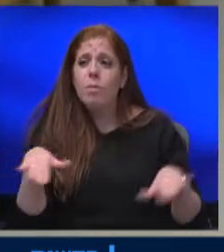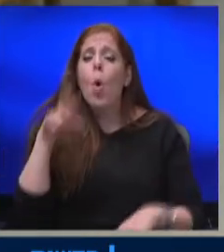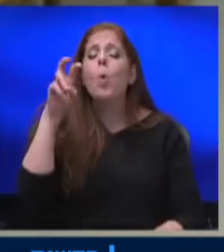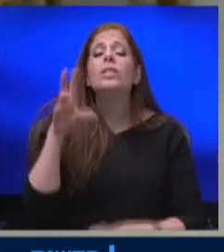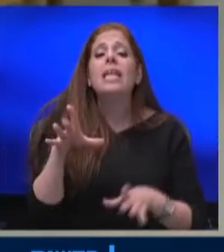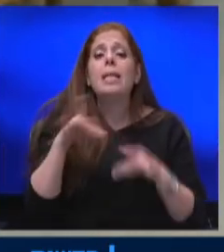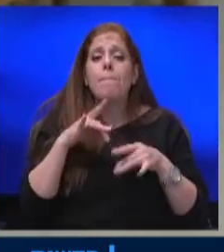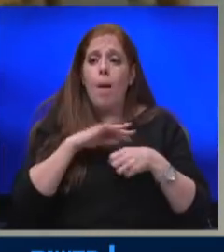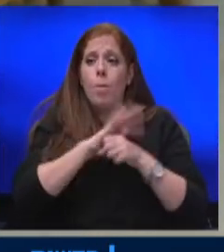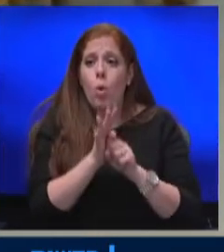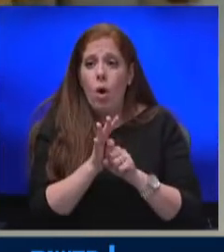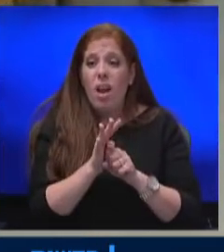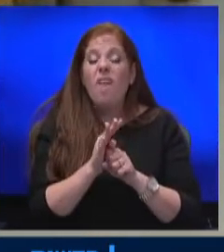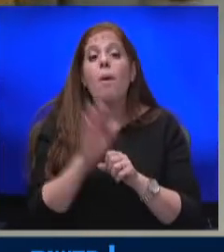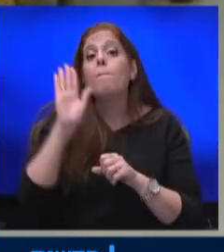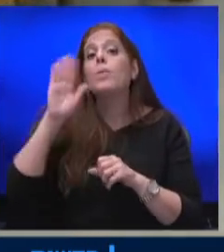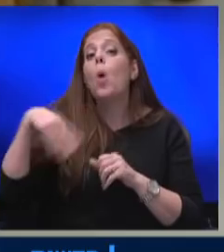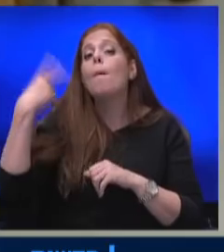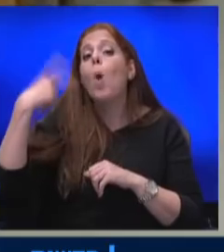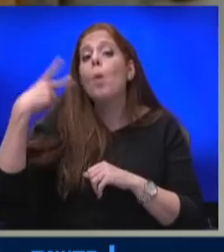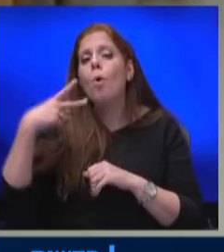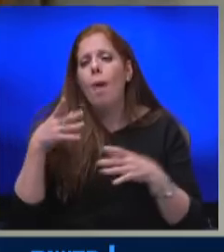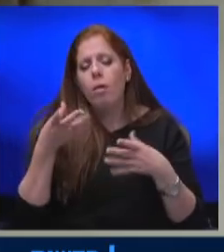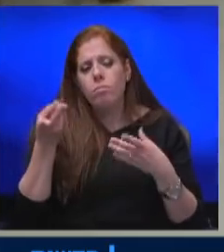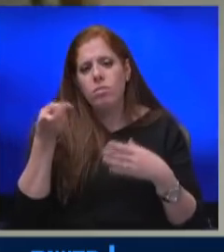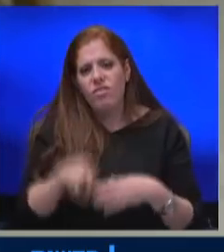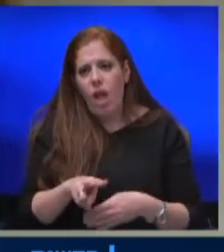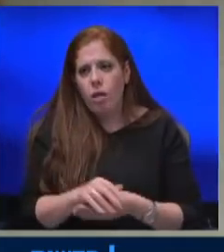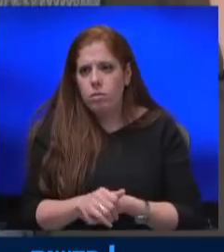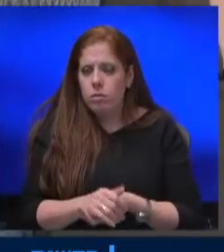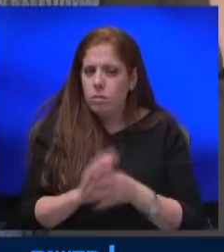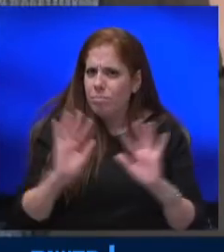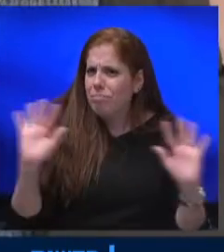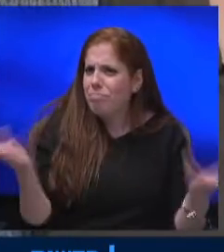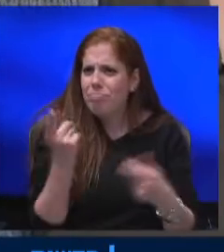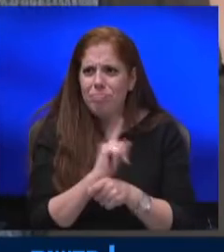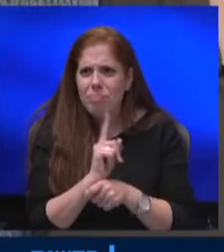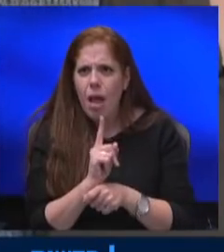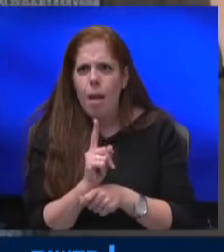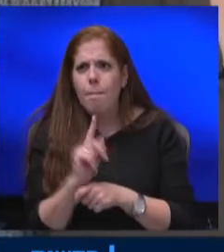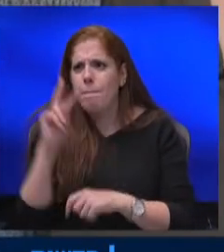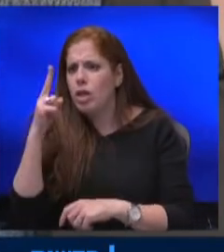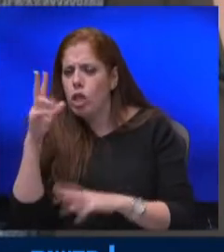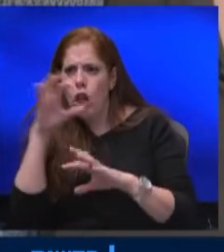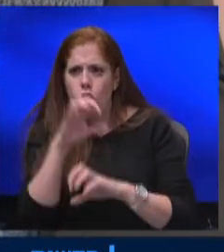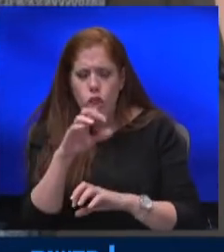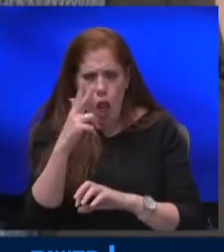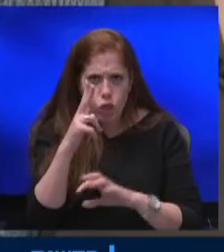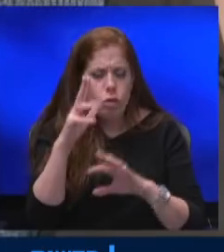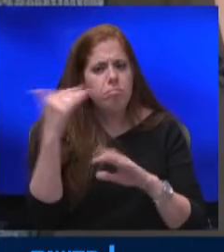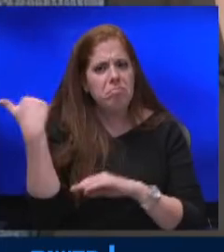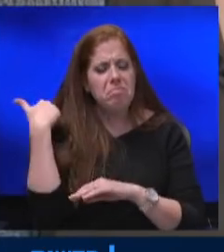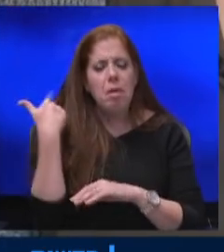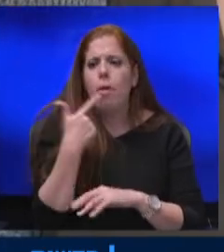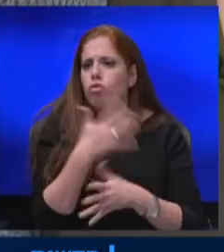בקורונה, ובתוך פחות מיומיים הוא נפטר. זה היה מאוד מאוד מהר. בלילה שבין שני לשלישי הוא עדכן אותי שהוא לא מרגיש טוב